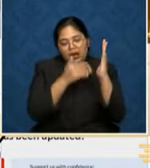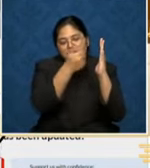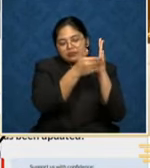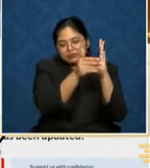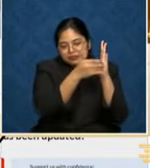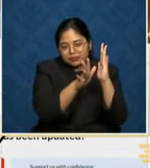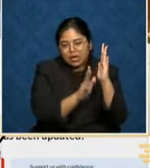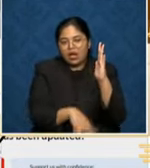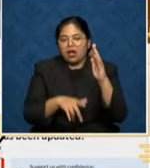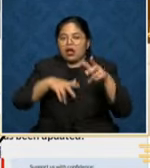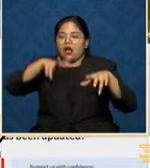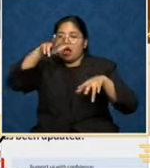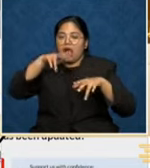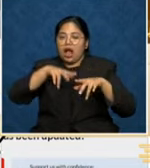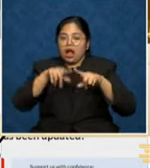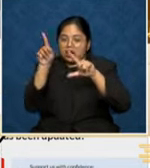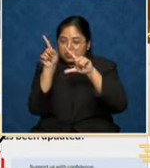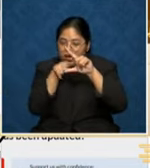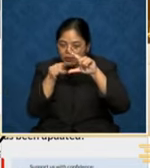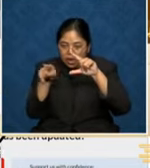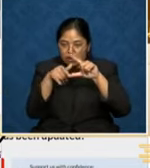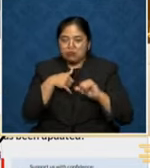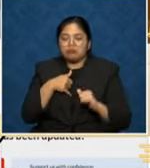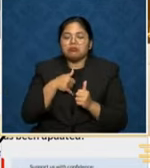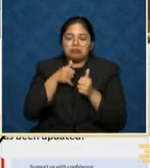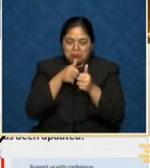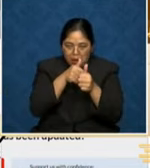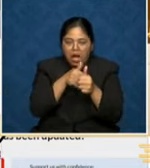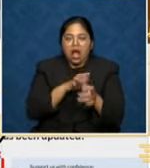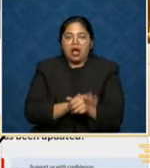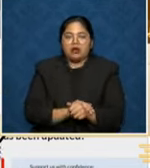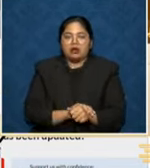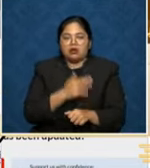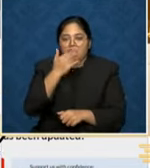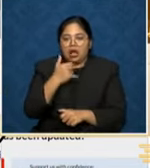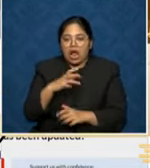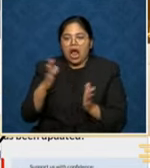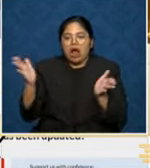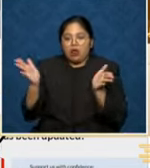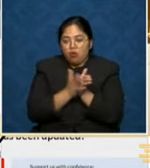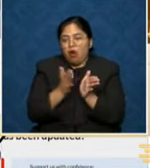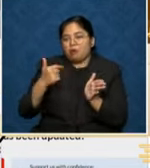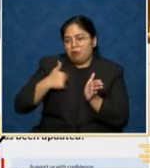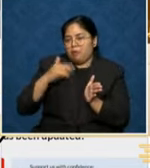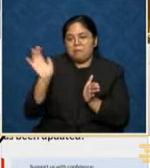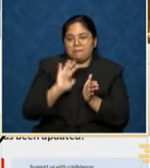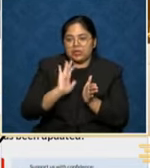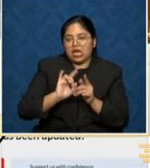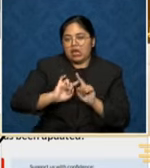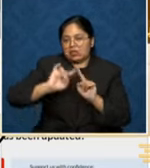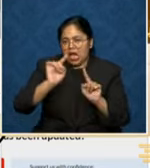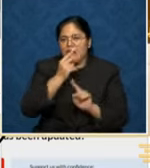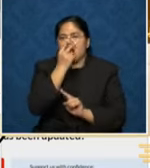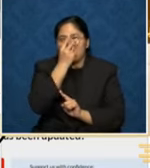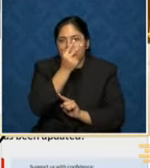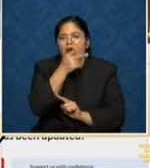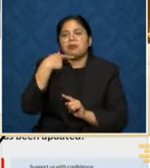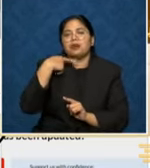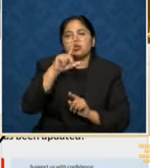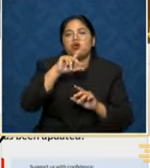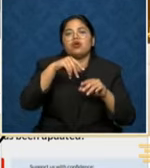ของพี่น้องก้าวไกลครับสสก้าวไกลหลายท่านเดินตามกับผมครับไม่ใช่เดินตามเพราะอยากจะมาอยู่พรรคผมนะแต่เห็นว่ามันเป็นประโยช